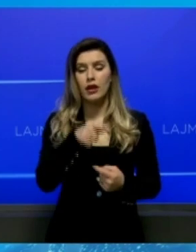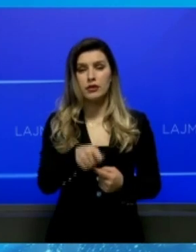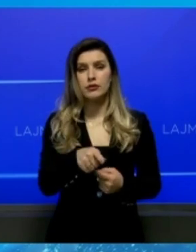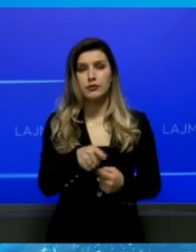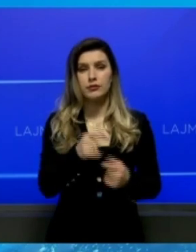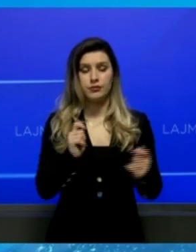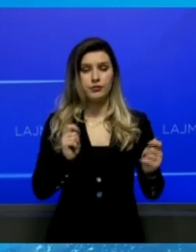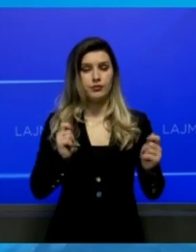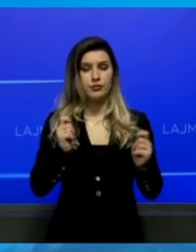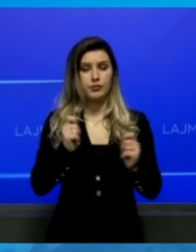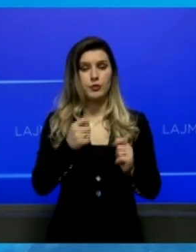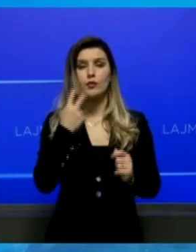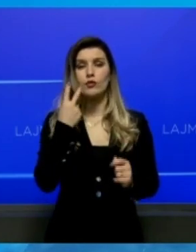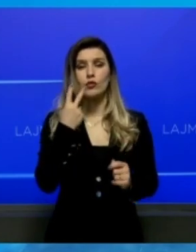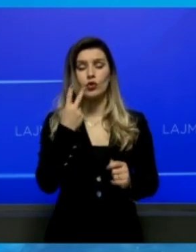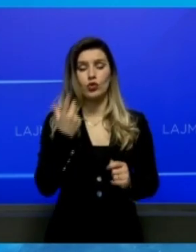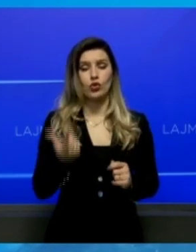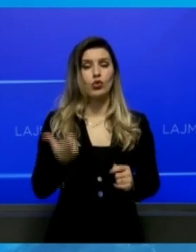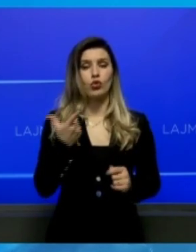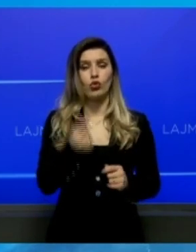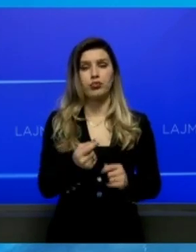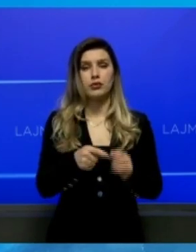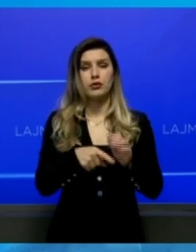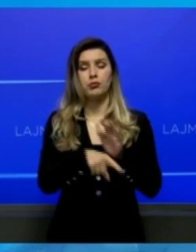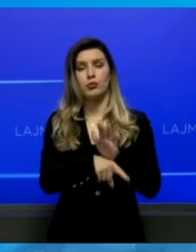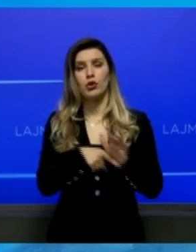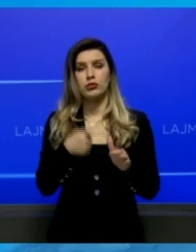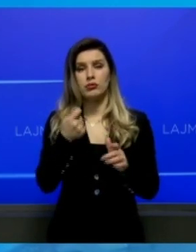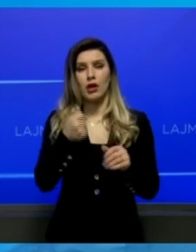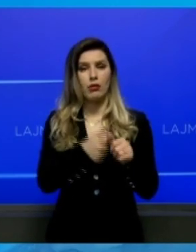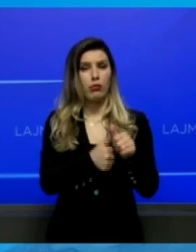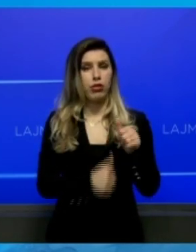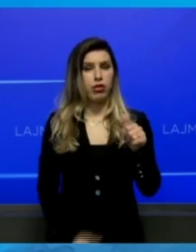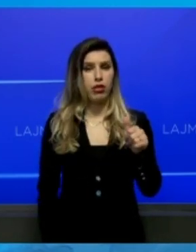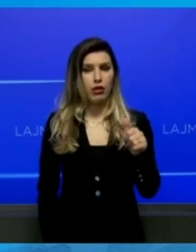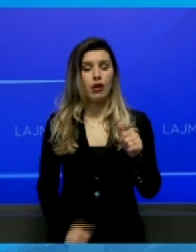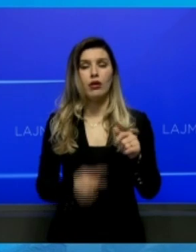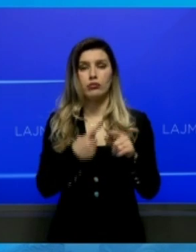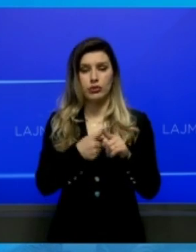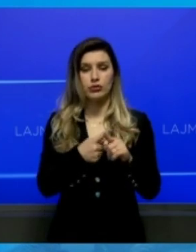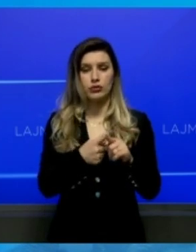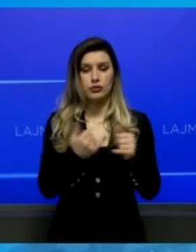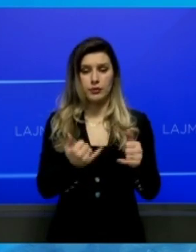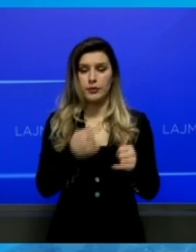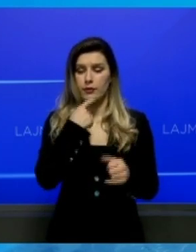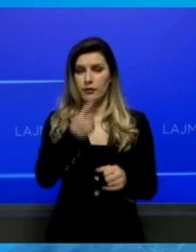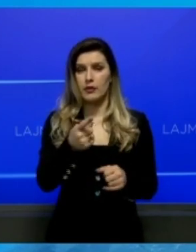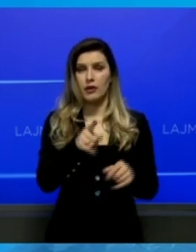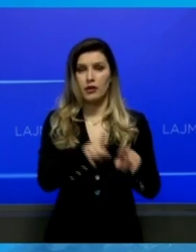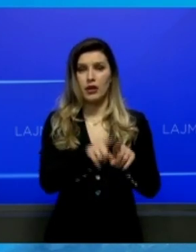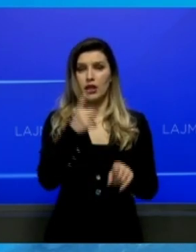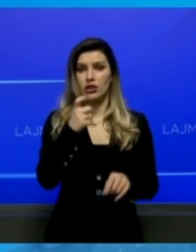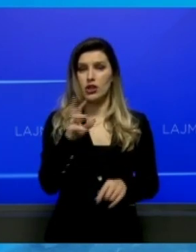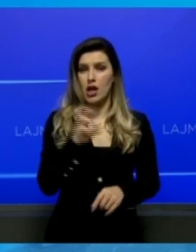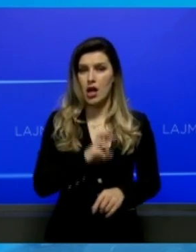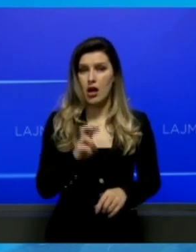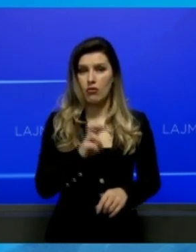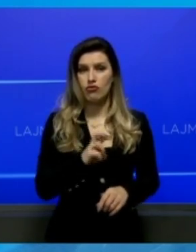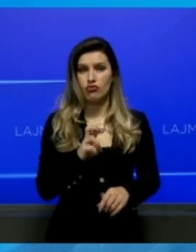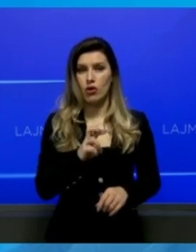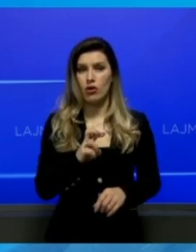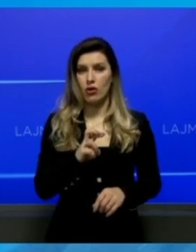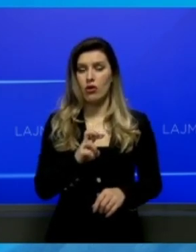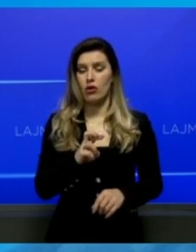arriti shifrat dyshifrore, po tenton që në shumën prej 100 euro, faktikisht ti ndihmoj të punësuarit